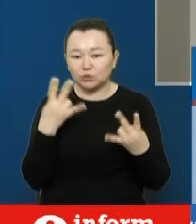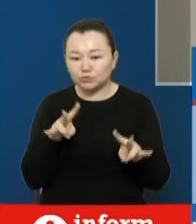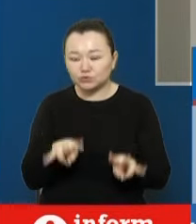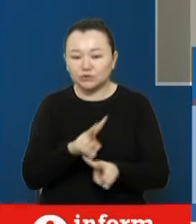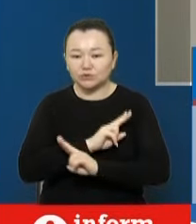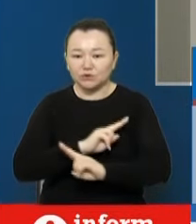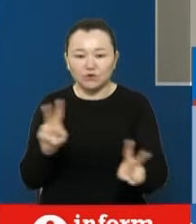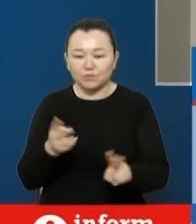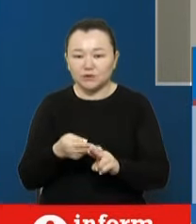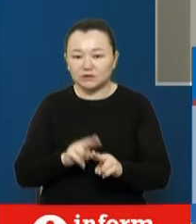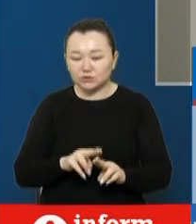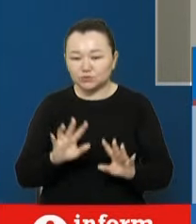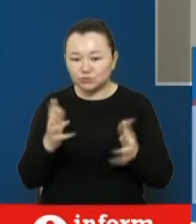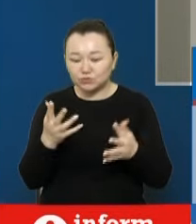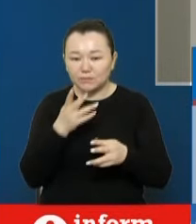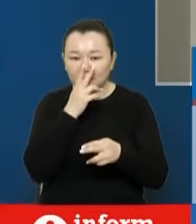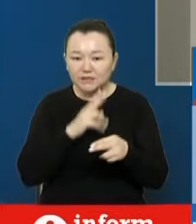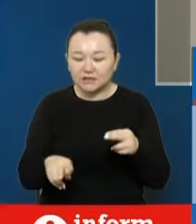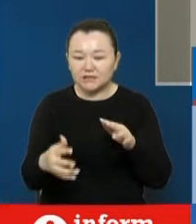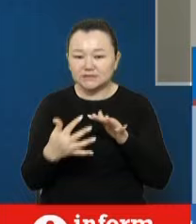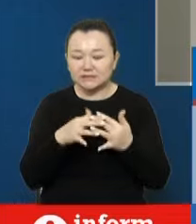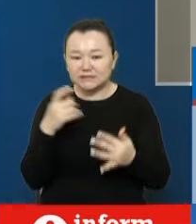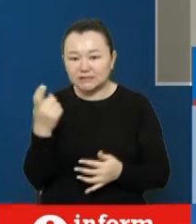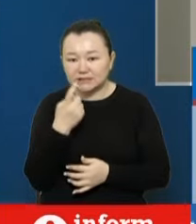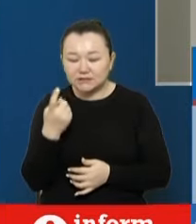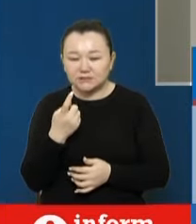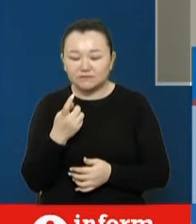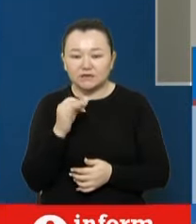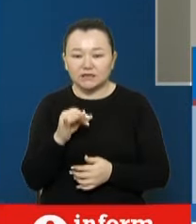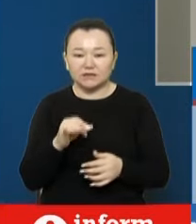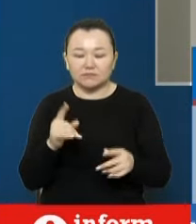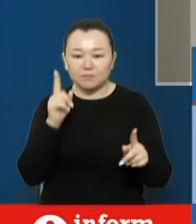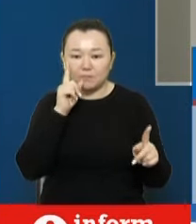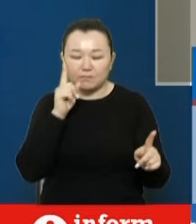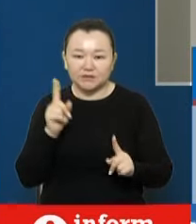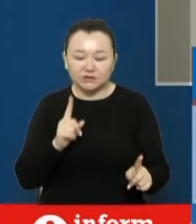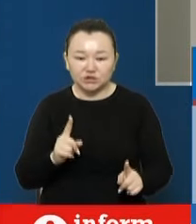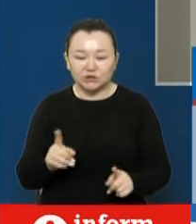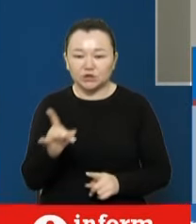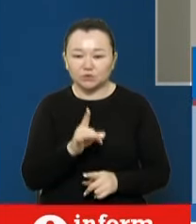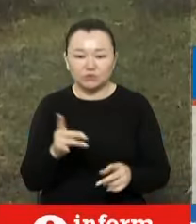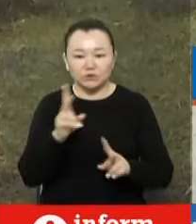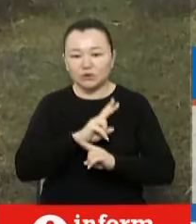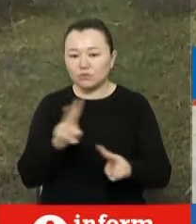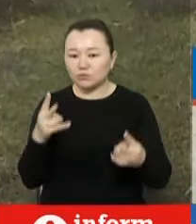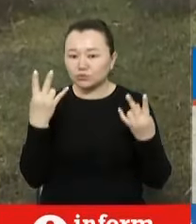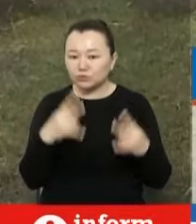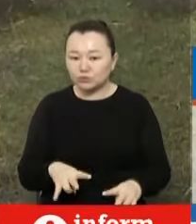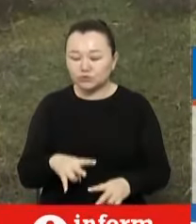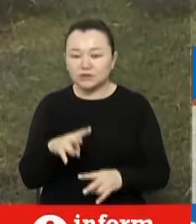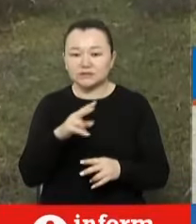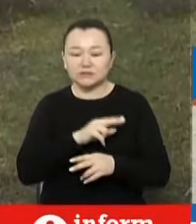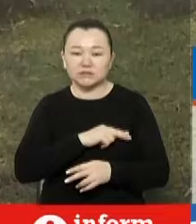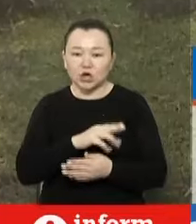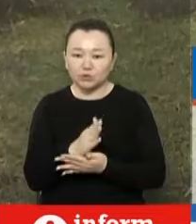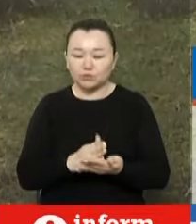никому. Это потери для сельского хозяйства и потрясение такое для региона, оно никому не нужно. Сотрудники